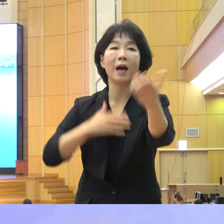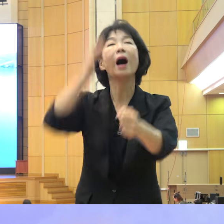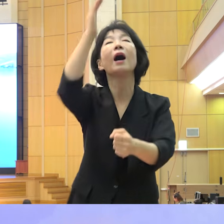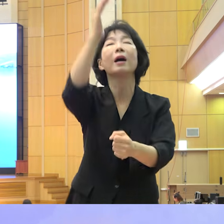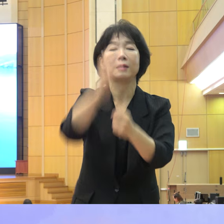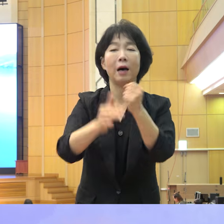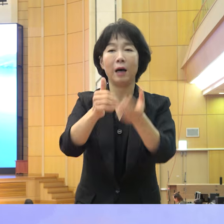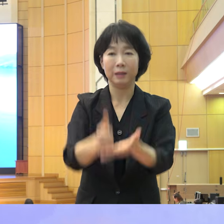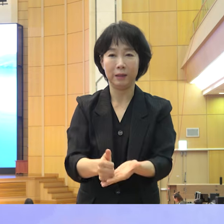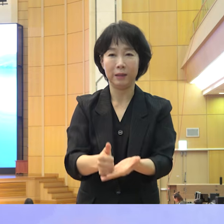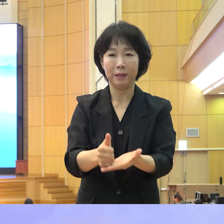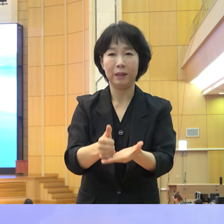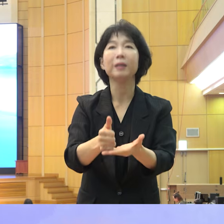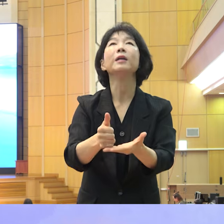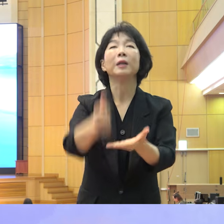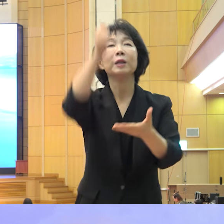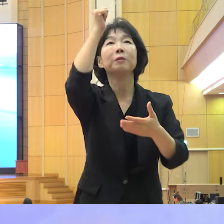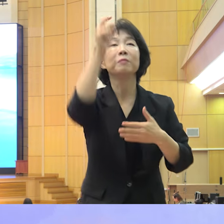너의